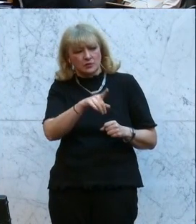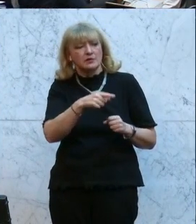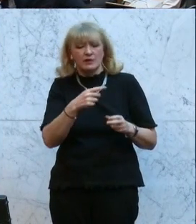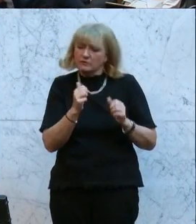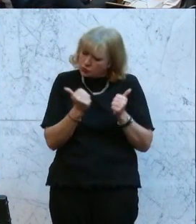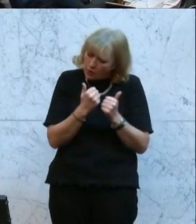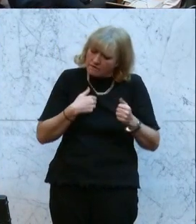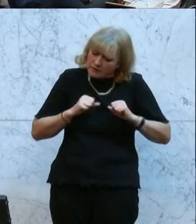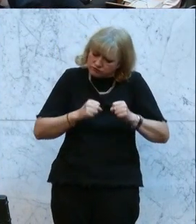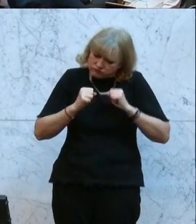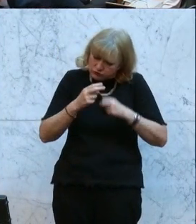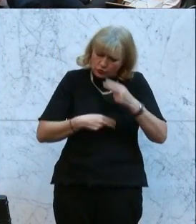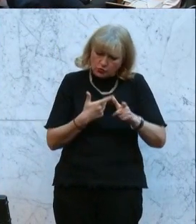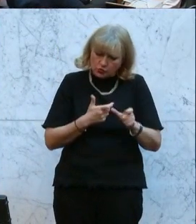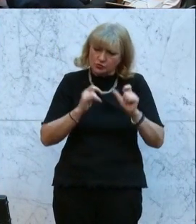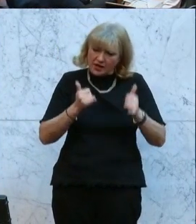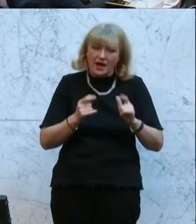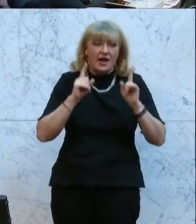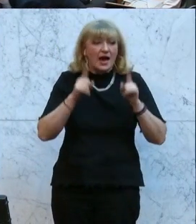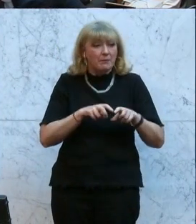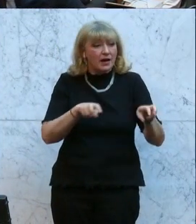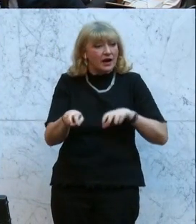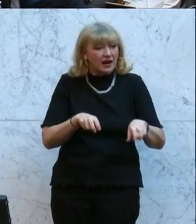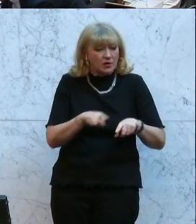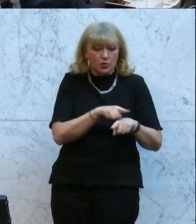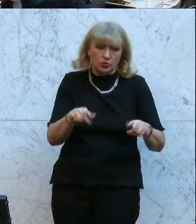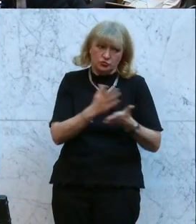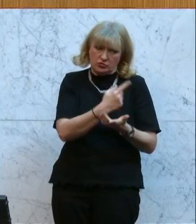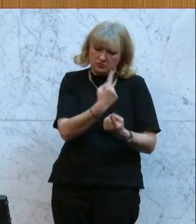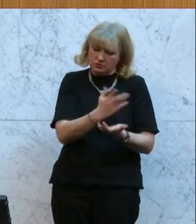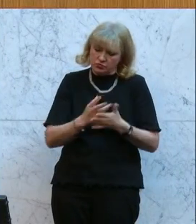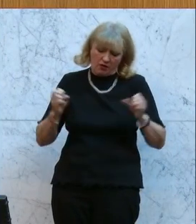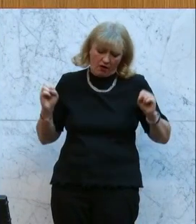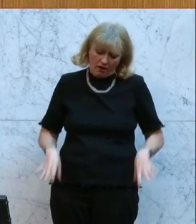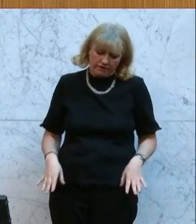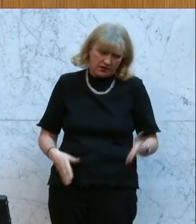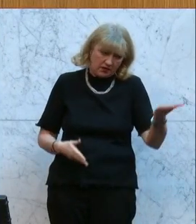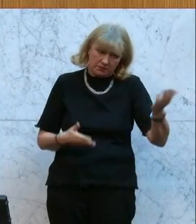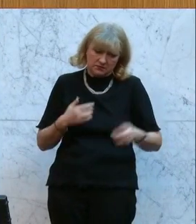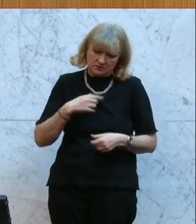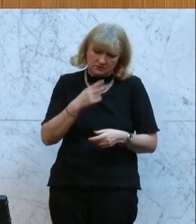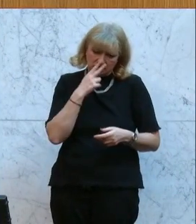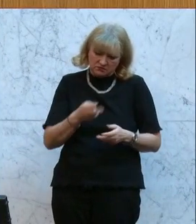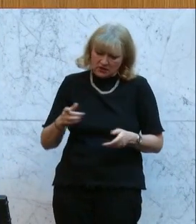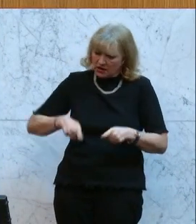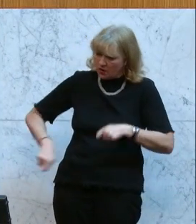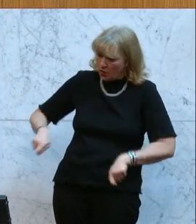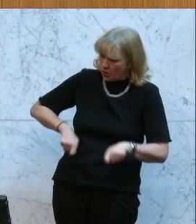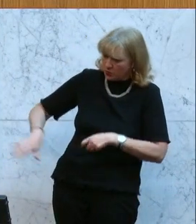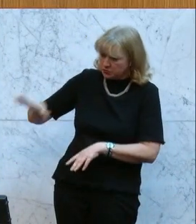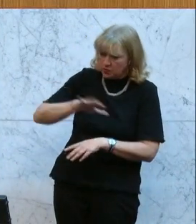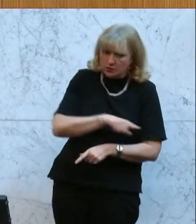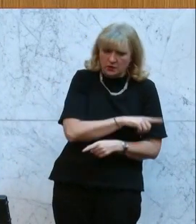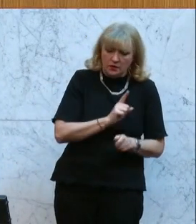war. In der Regierung habt ihr längst aufgegeben, sitzt am Rand des Sumpfes der Korruption und werft nur